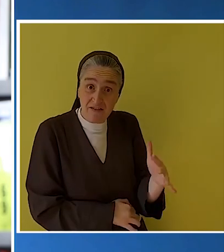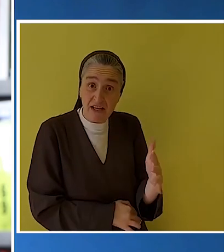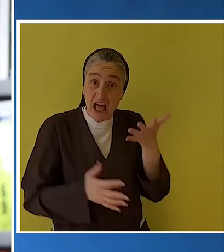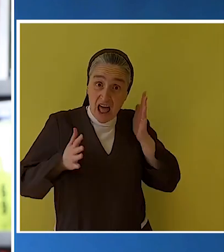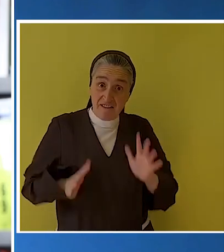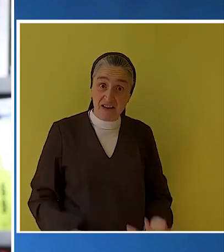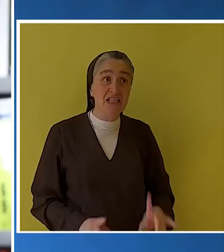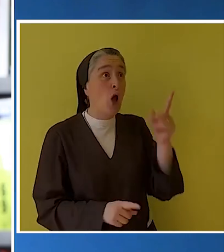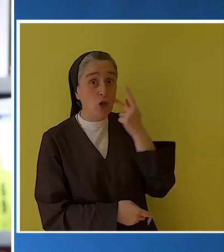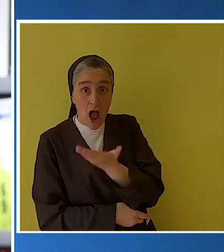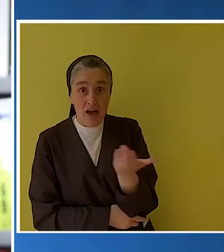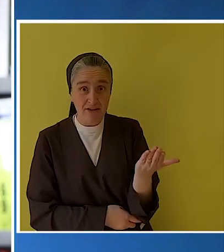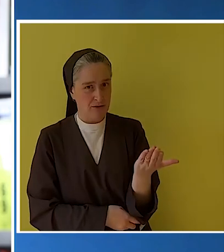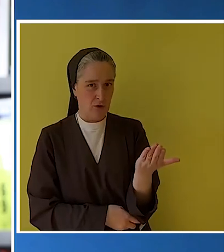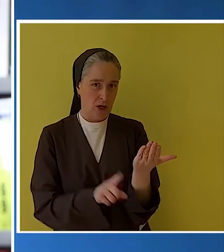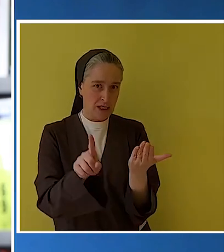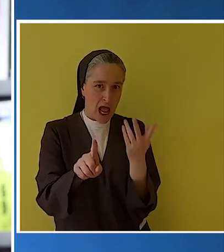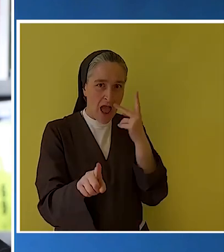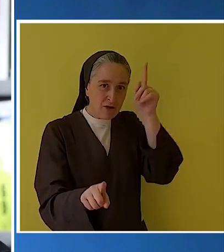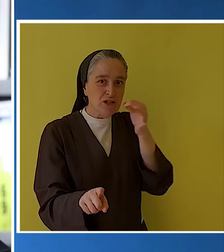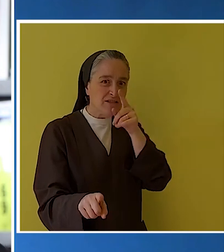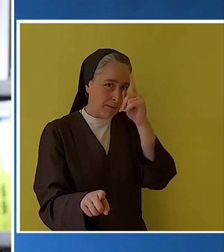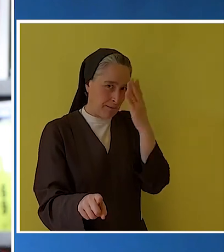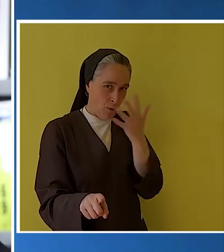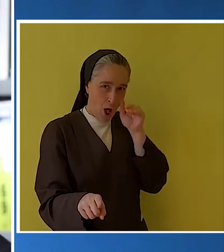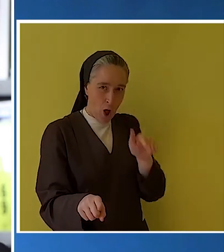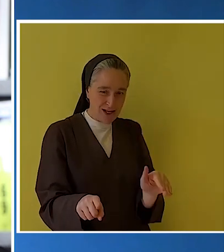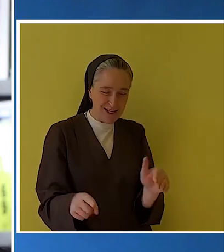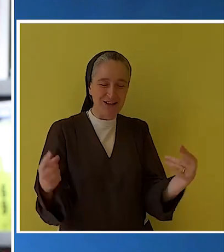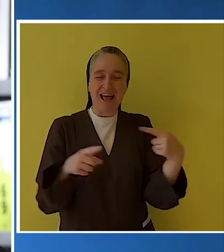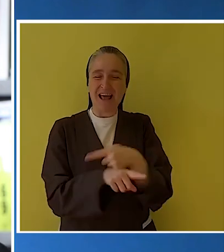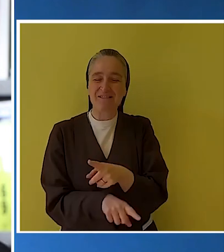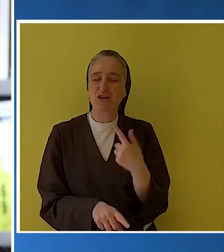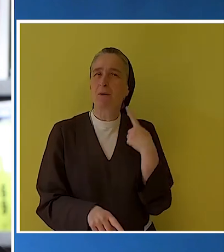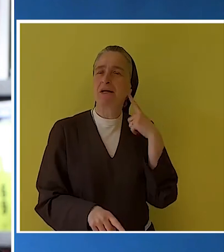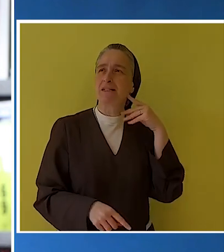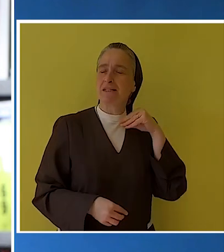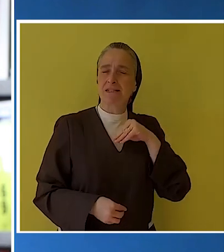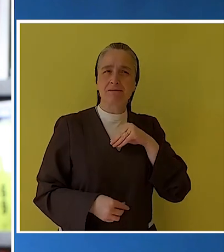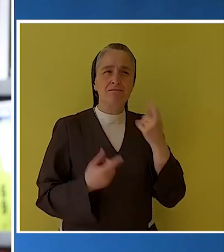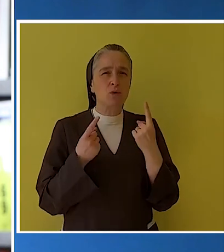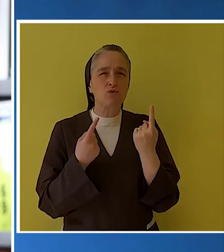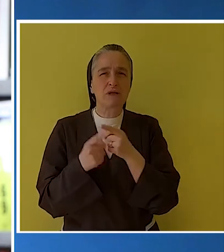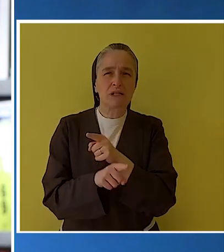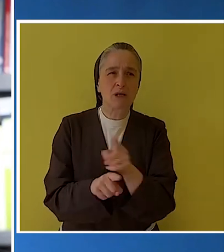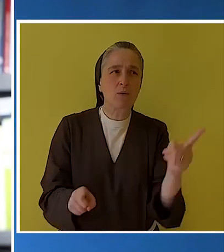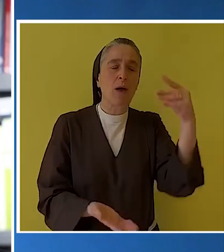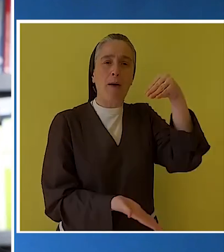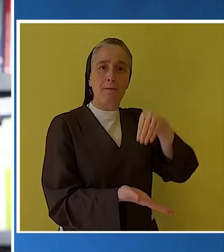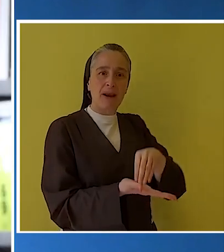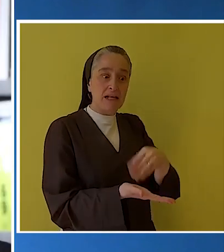fisicamente Dio da qualche parte? Penso di no, sennò sarebbe un bel problema. Però magari lo hai sentito, ti sei accorto di una presenza più